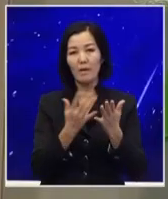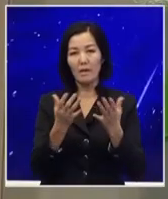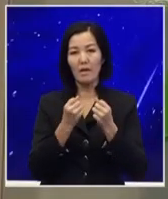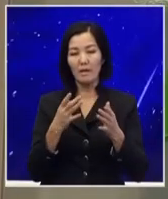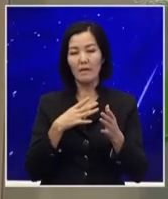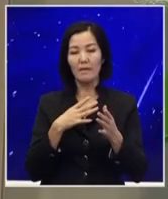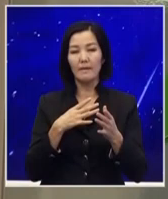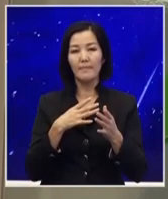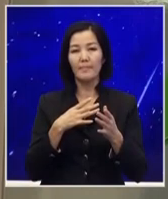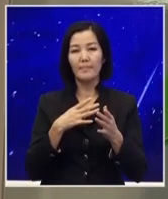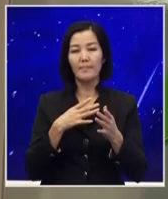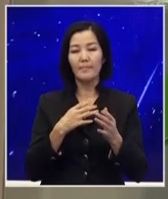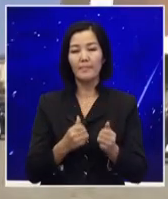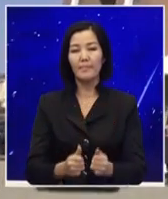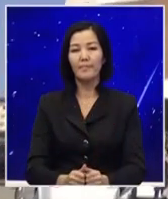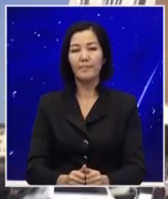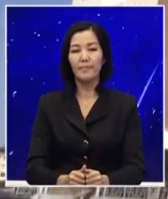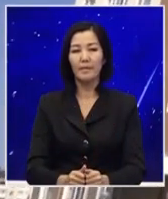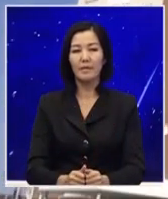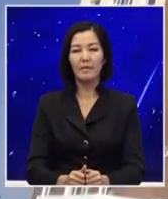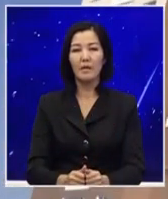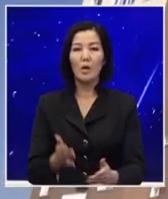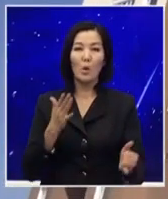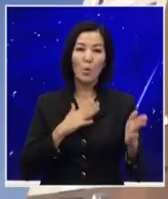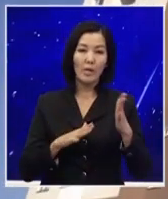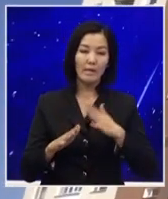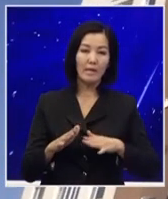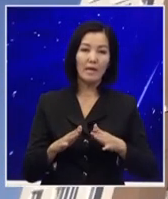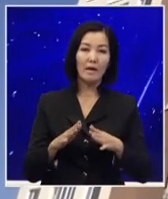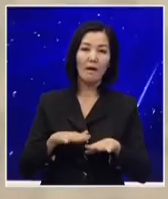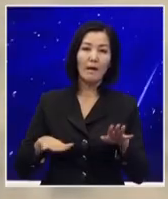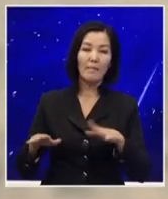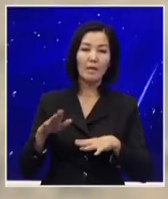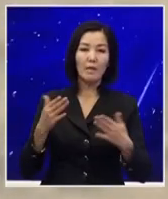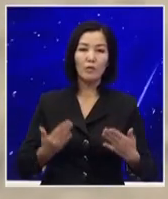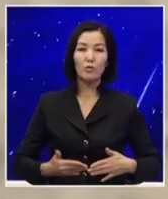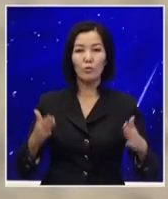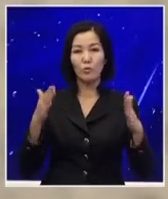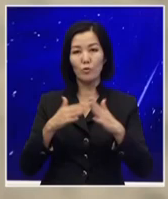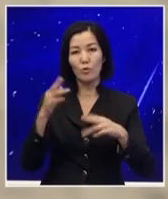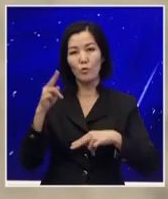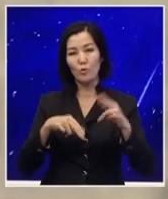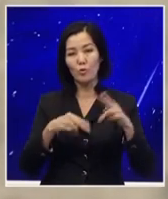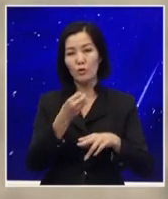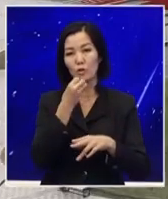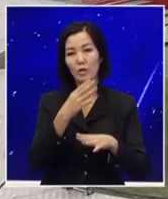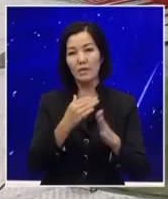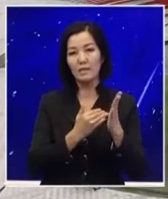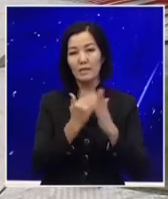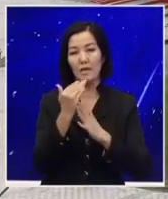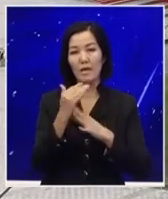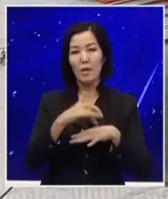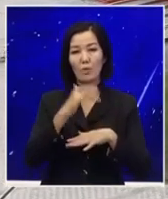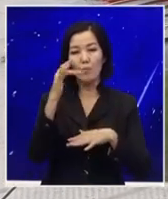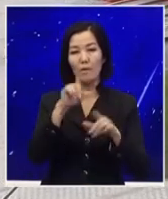бағдарламалар шеңберінде баспаналы болғандар. Қуантарлығы, аймақта тұрғын үй құрылысы қарқынды. Көп қабатты үйлер бой